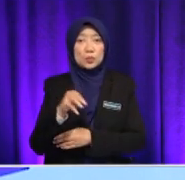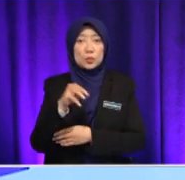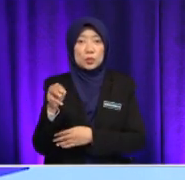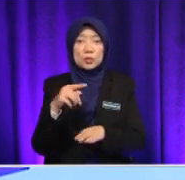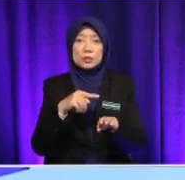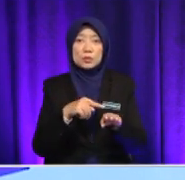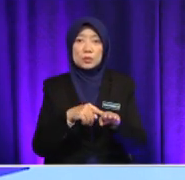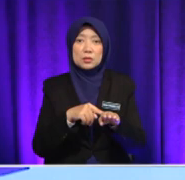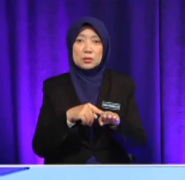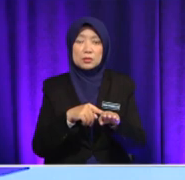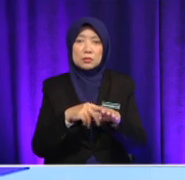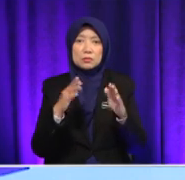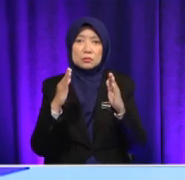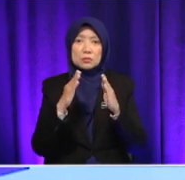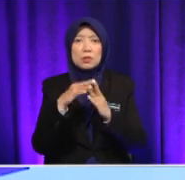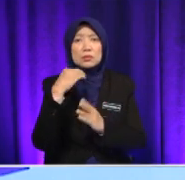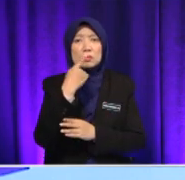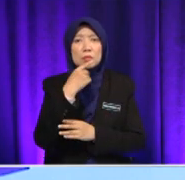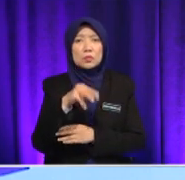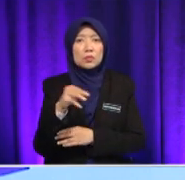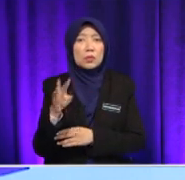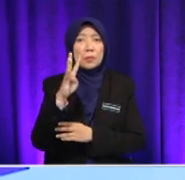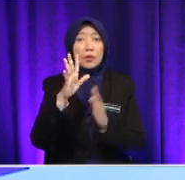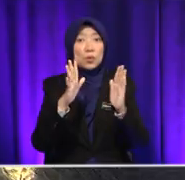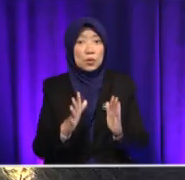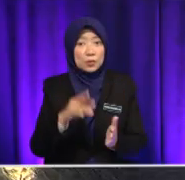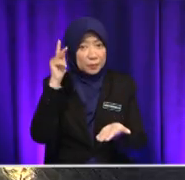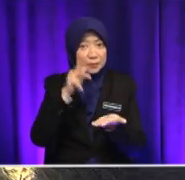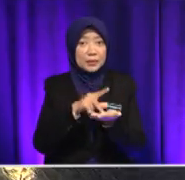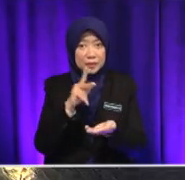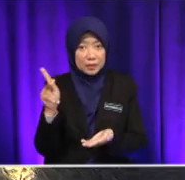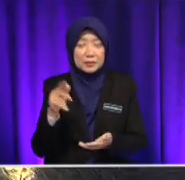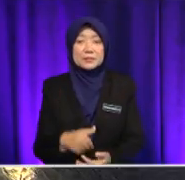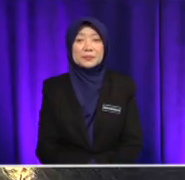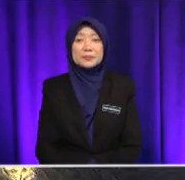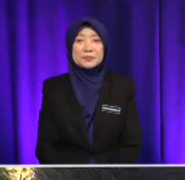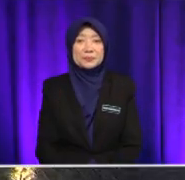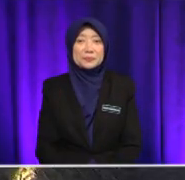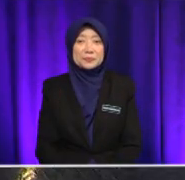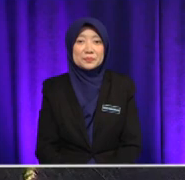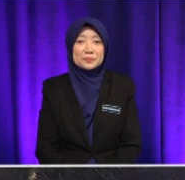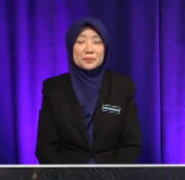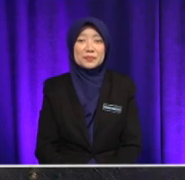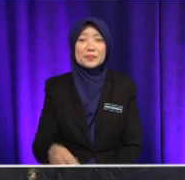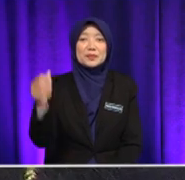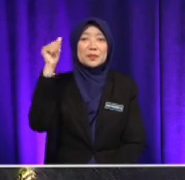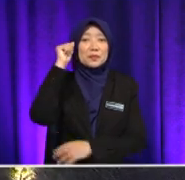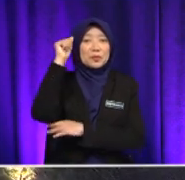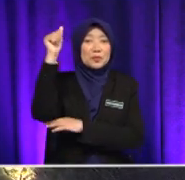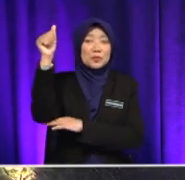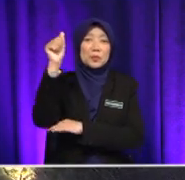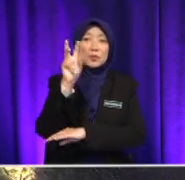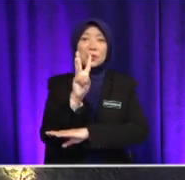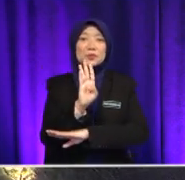Eh siapa anak-anak muda 4 orang tuh mengecek kuliah memperkenalkan terlebih dahulu silahkan Oke Assalamualaikum warahmatullahi